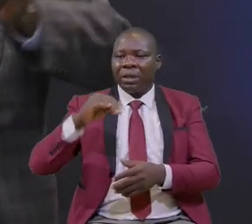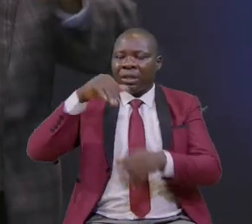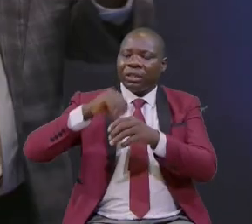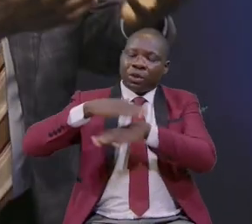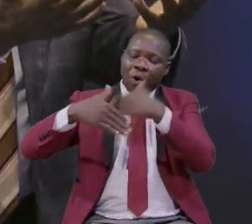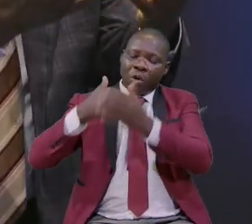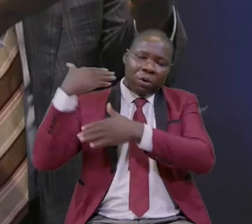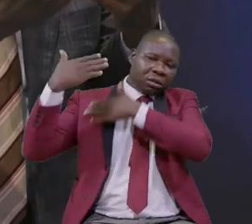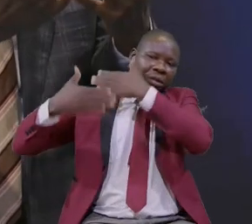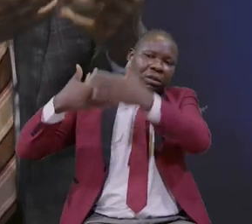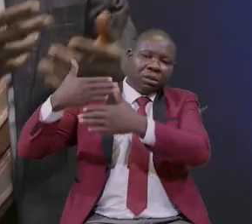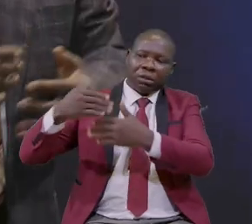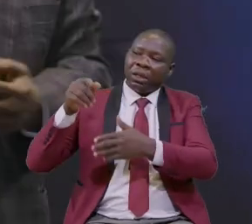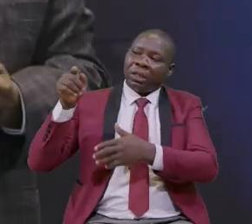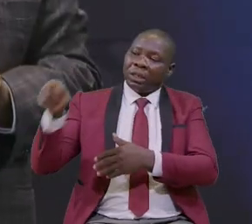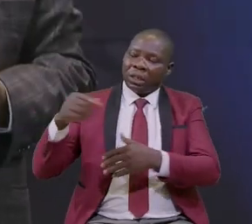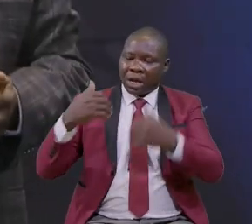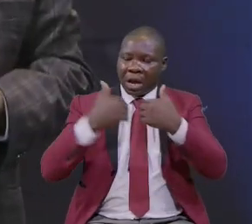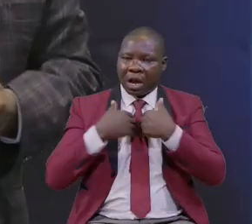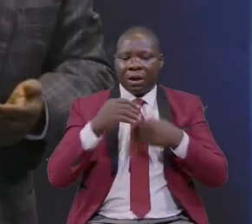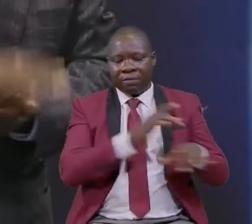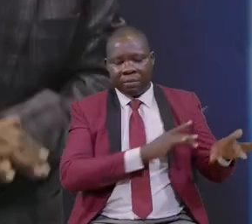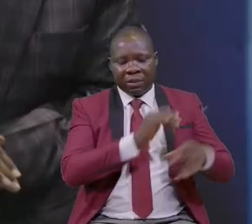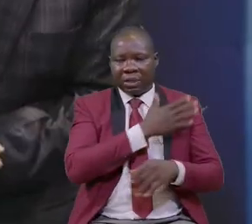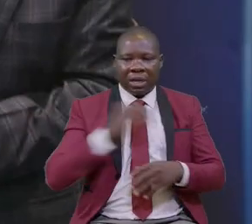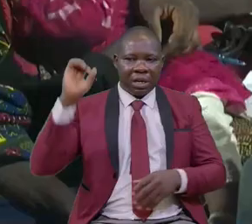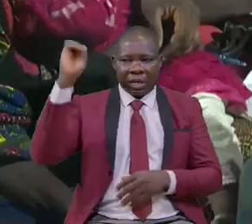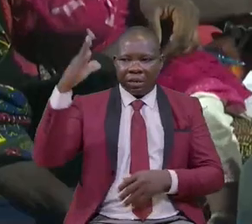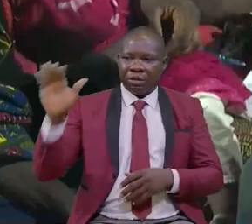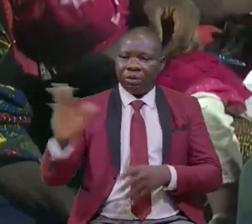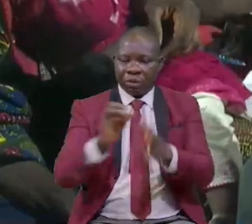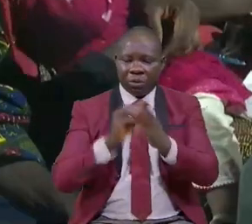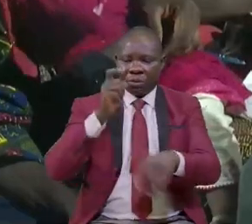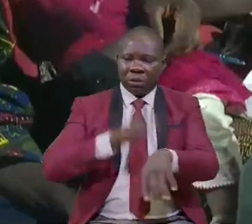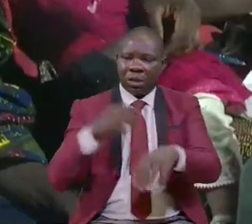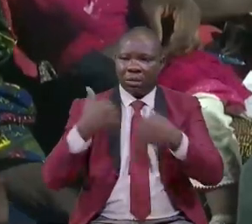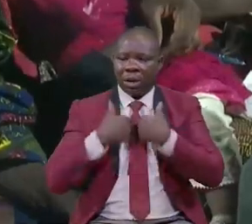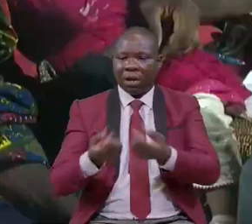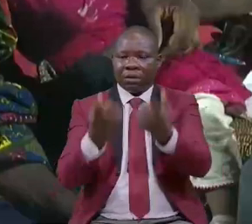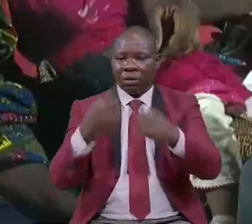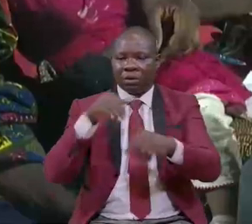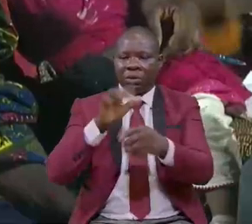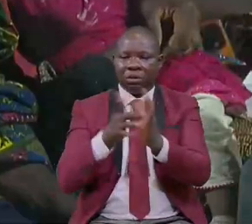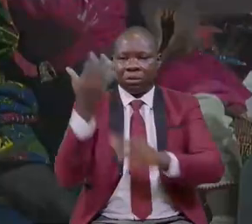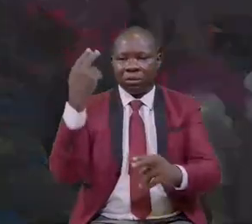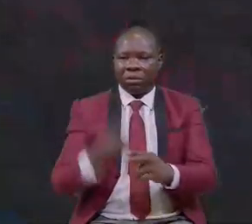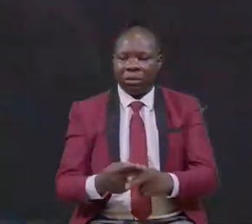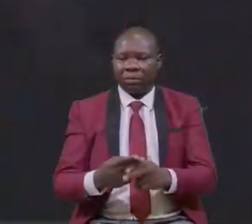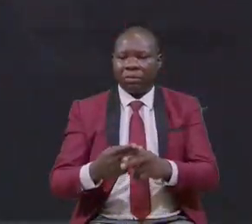chaque génération. Il a obtenu miséricorde et la grâce. Ton heure a sonné aussi.